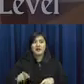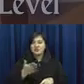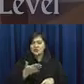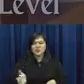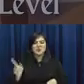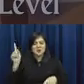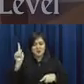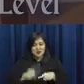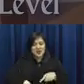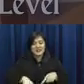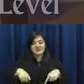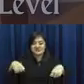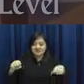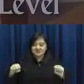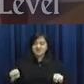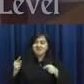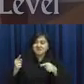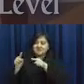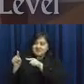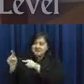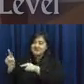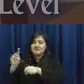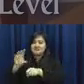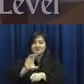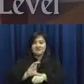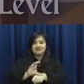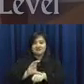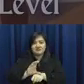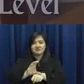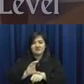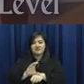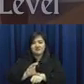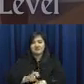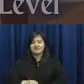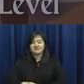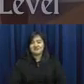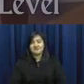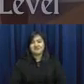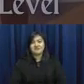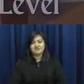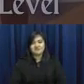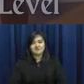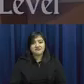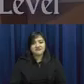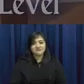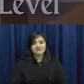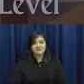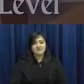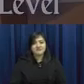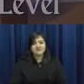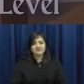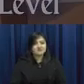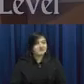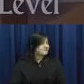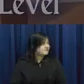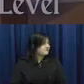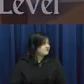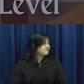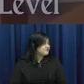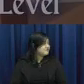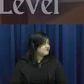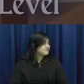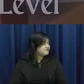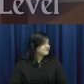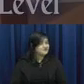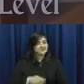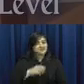church. Yun! Aray ko. Sakit, di ba? Aray ko. Totoo yan, alam mo, totoo ko yan sinasabi ko. Boy, pambihira, nanonood